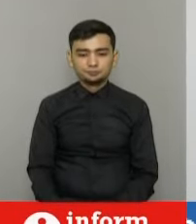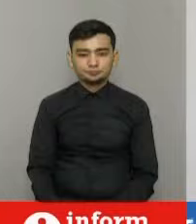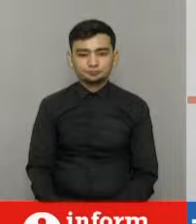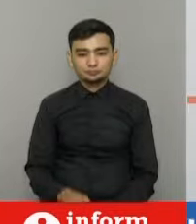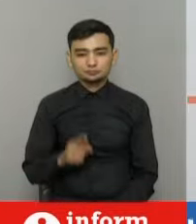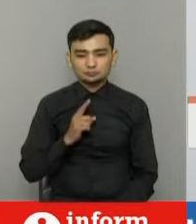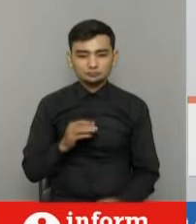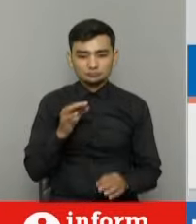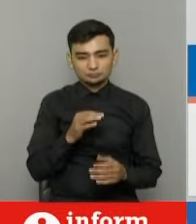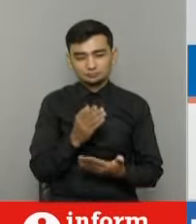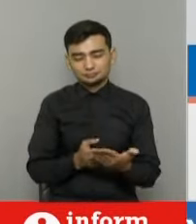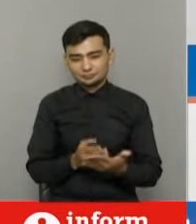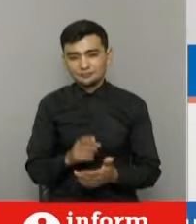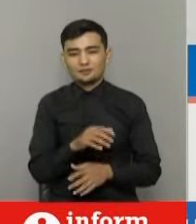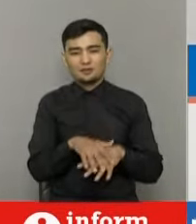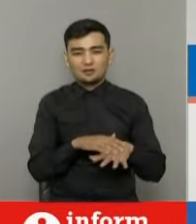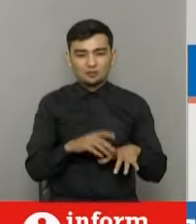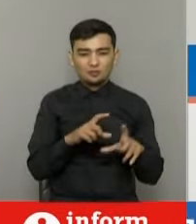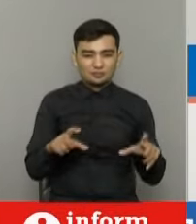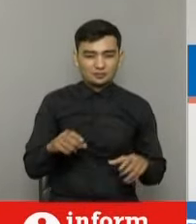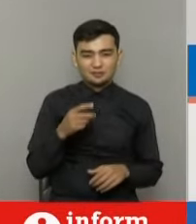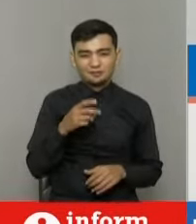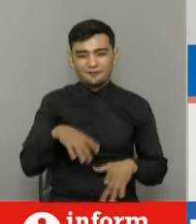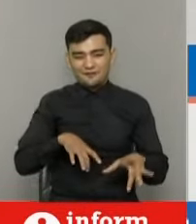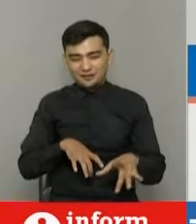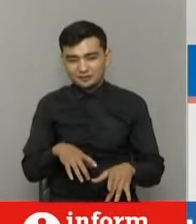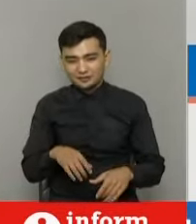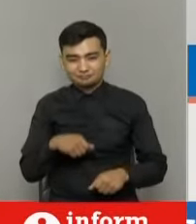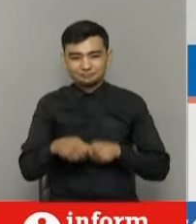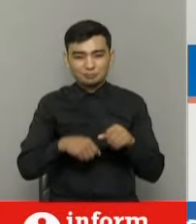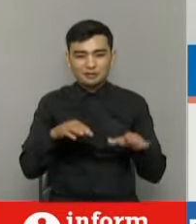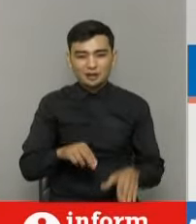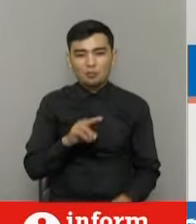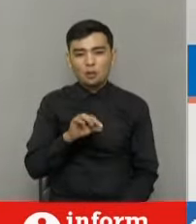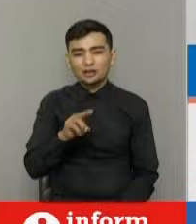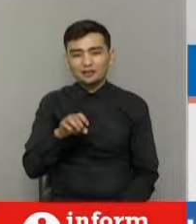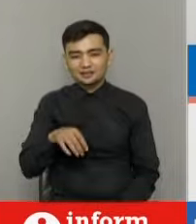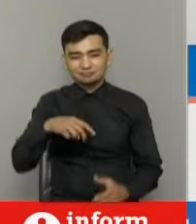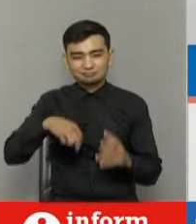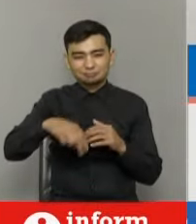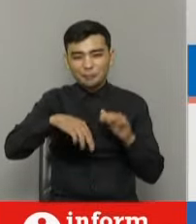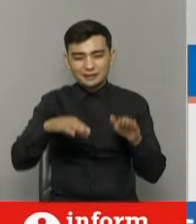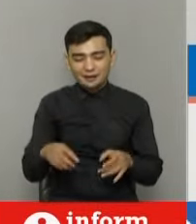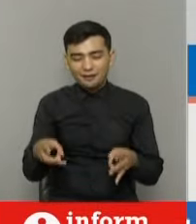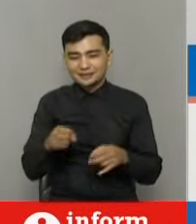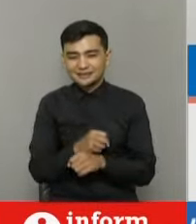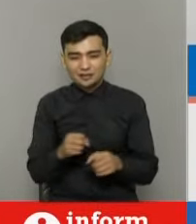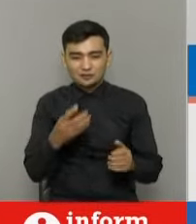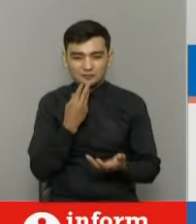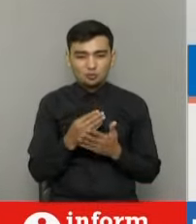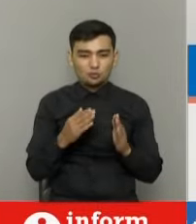Стражи порядка рекомендуют гражданам не оставлять двухколесный транспорт в подъездах. Не стоит забывать и о безопасности своего